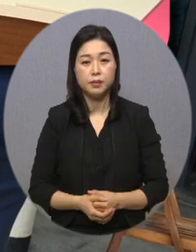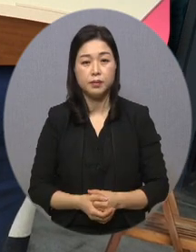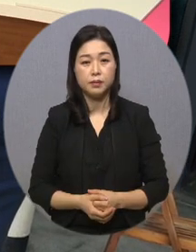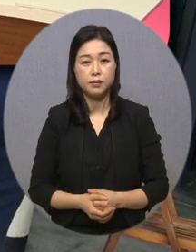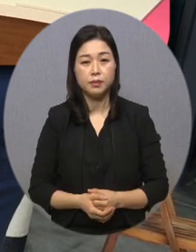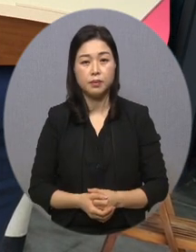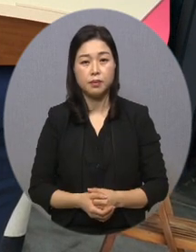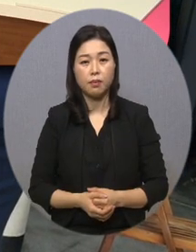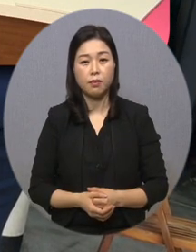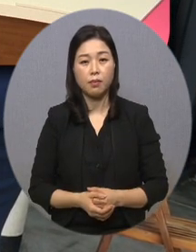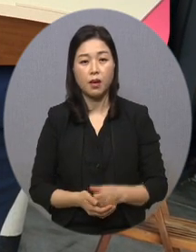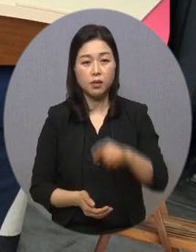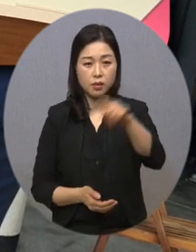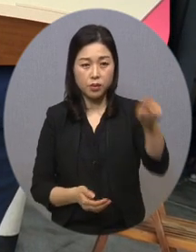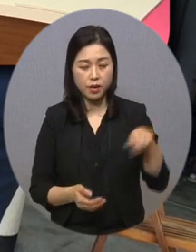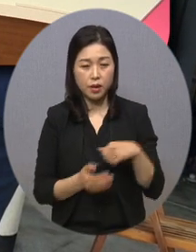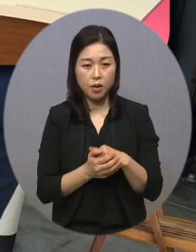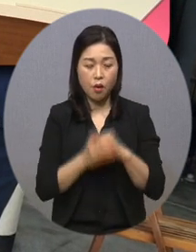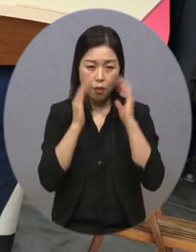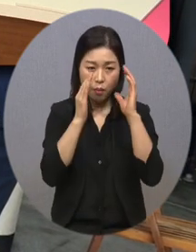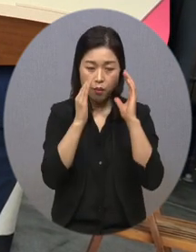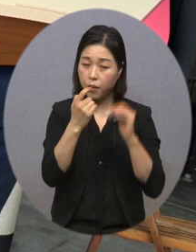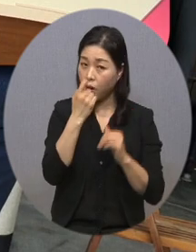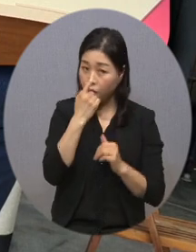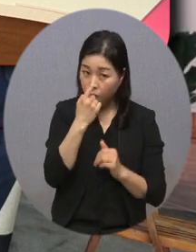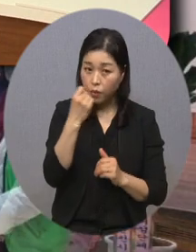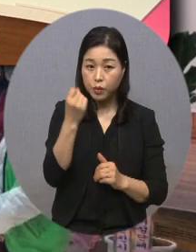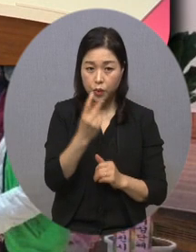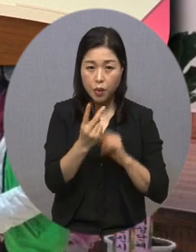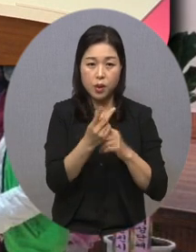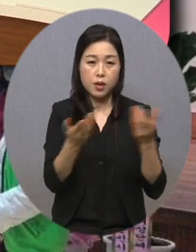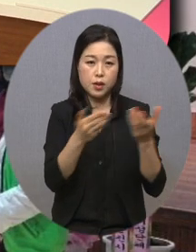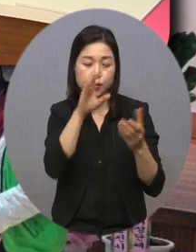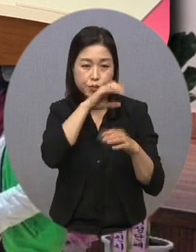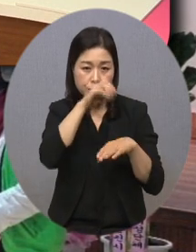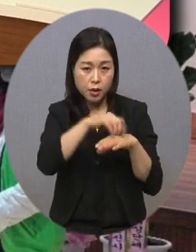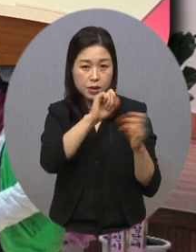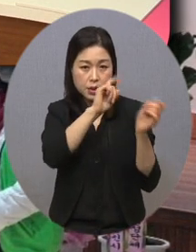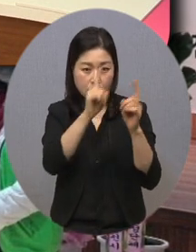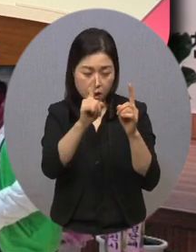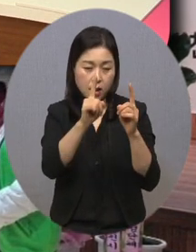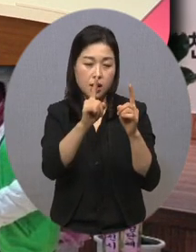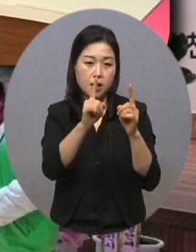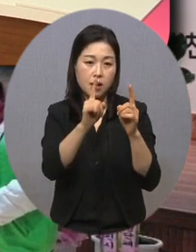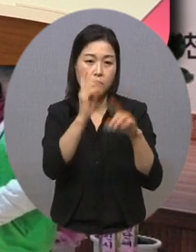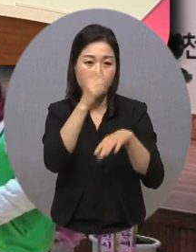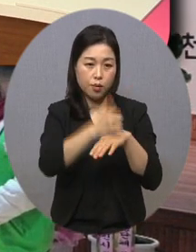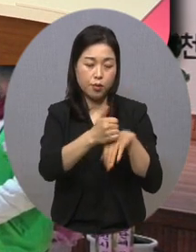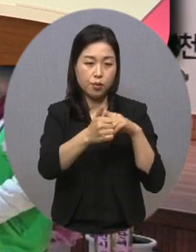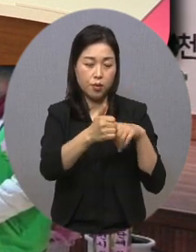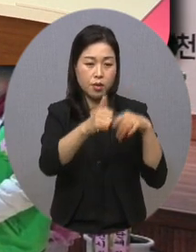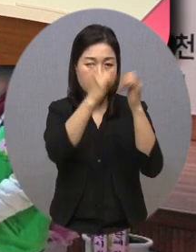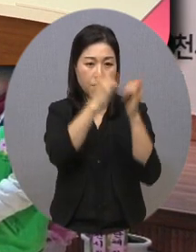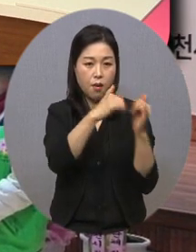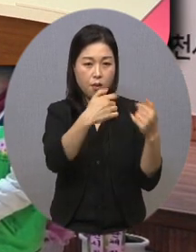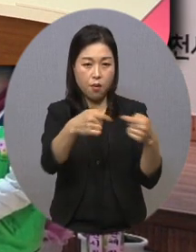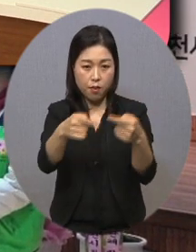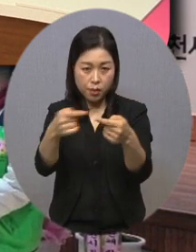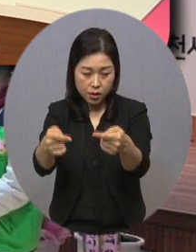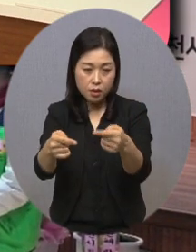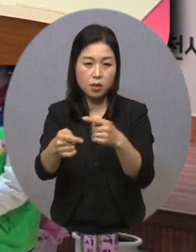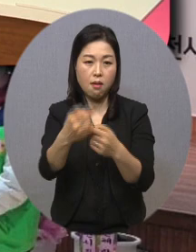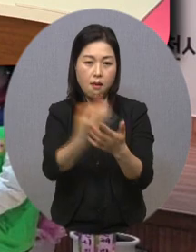그분들이 교육을 받고 취업 훈련을 하고 재활을 통해서 생산적인 영역에 같이 참여할